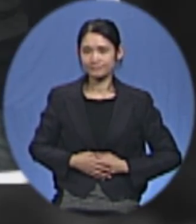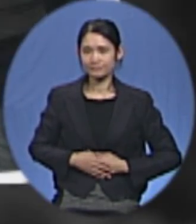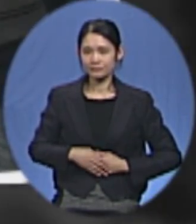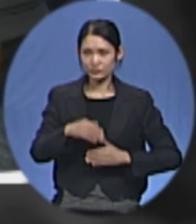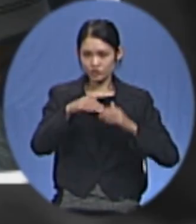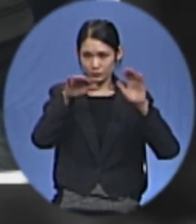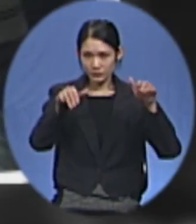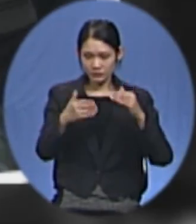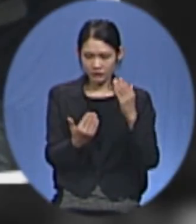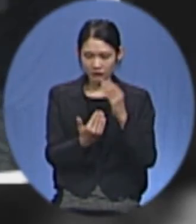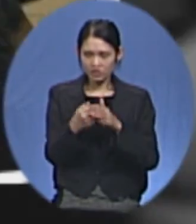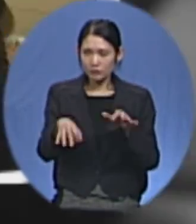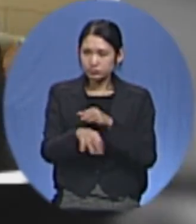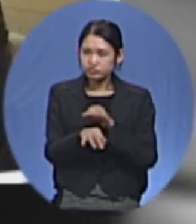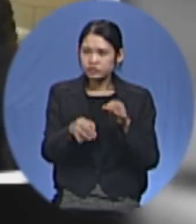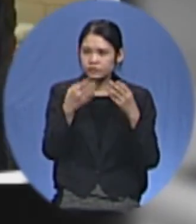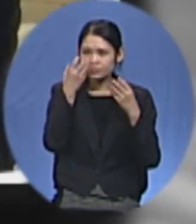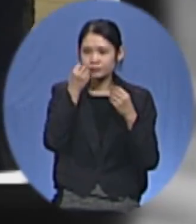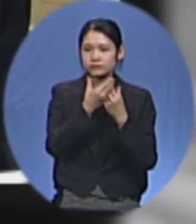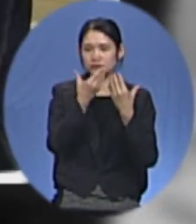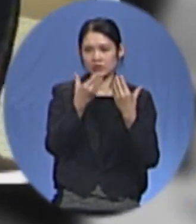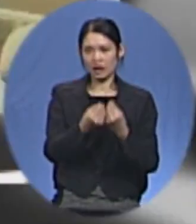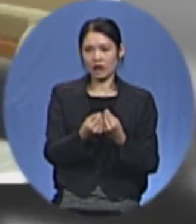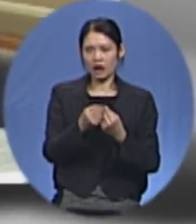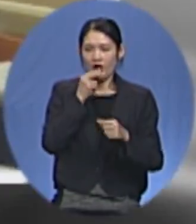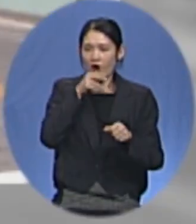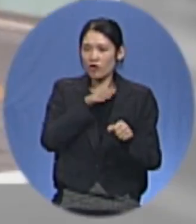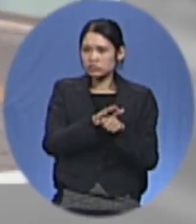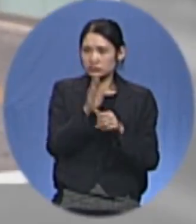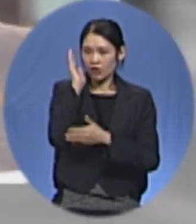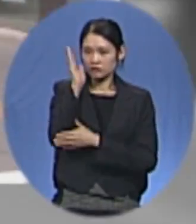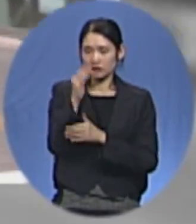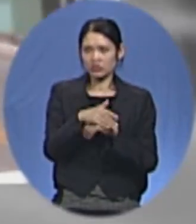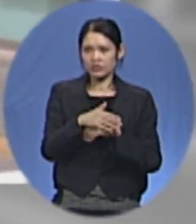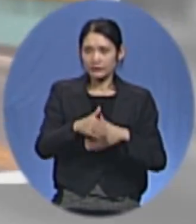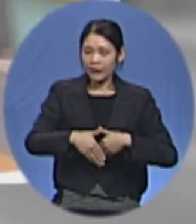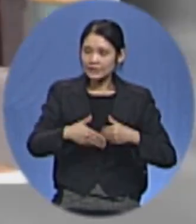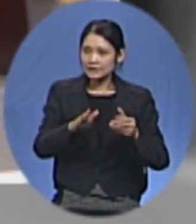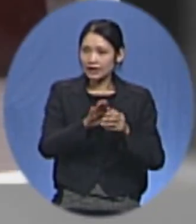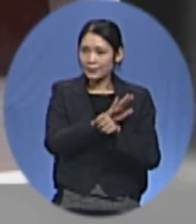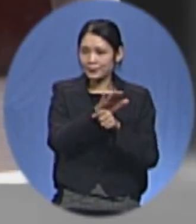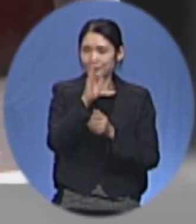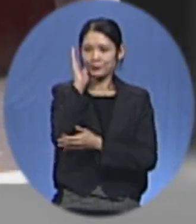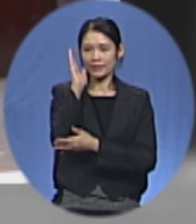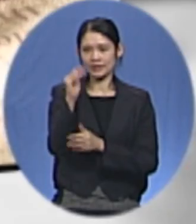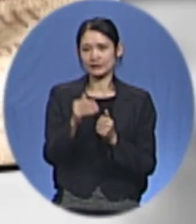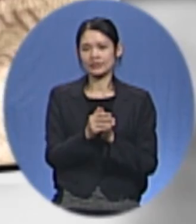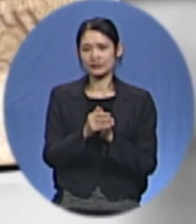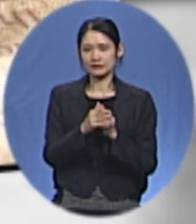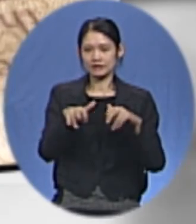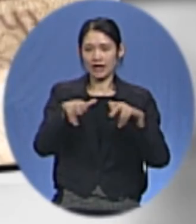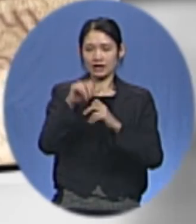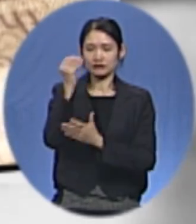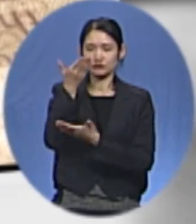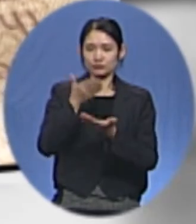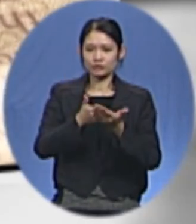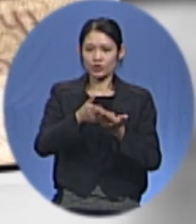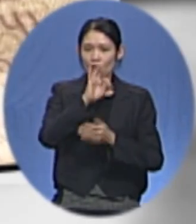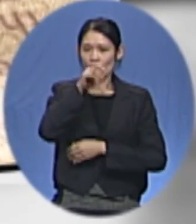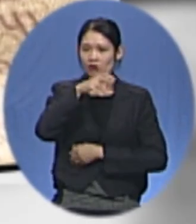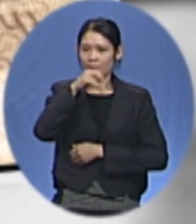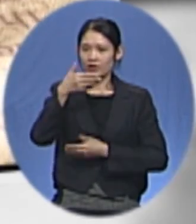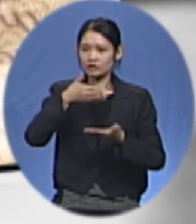우리 주변에서 일어나는 불공정한 사례부터 억울한 사연, 따뜻한 미담까지 장애인신문과